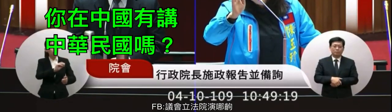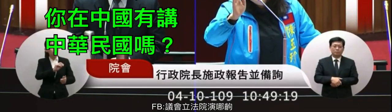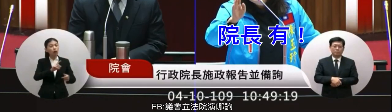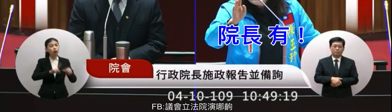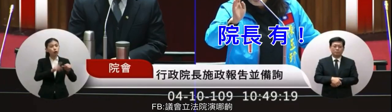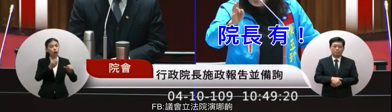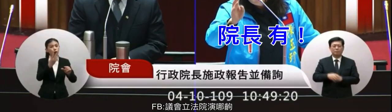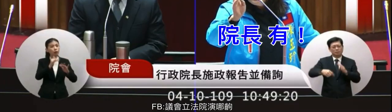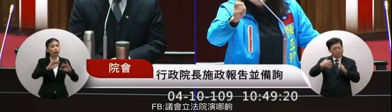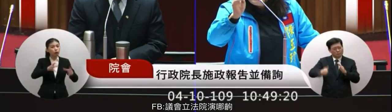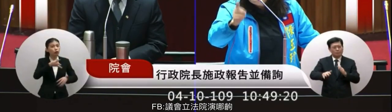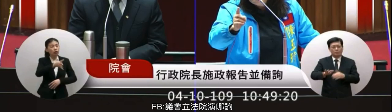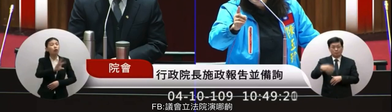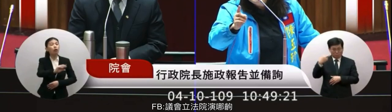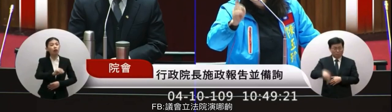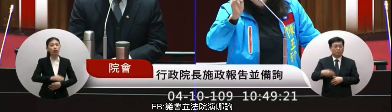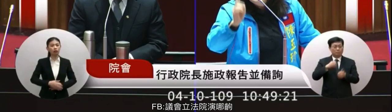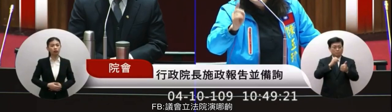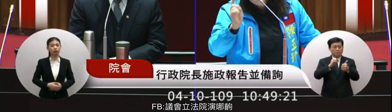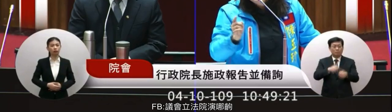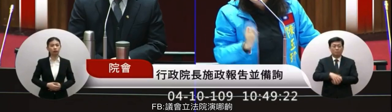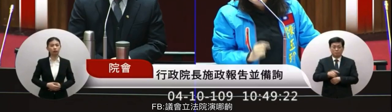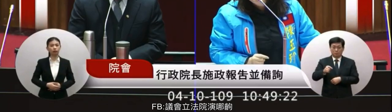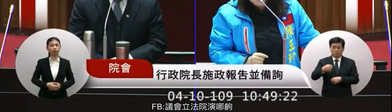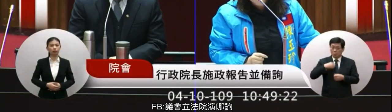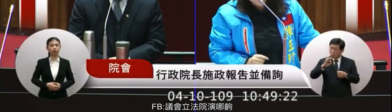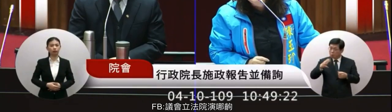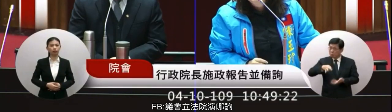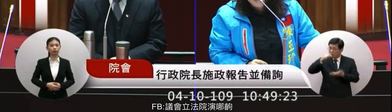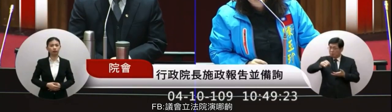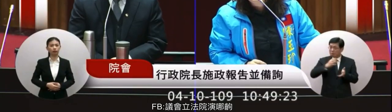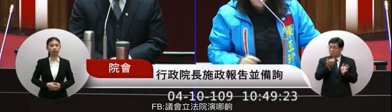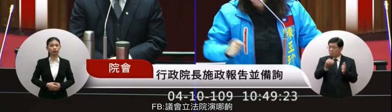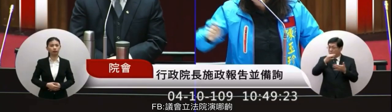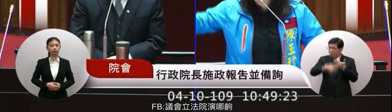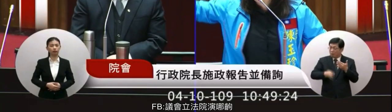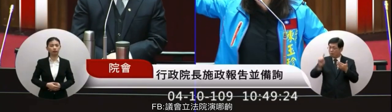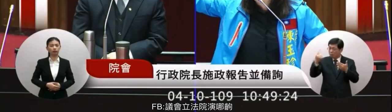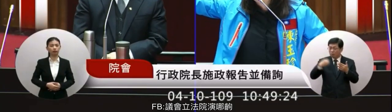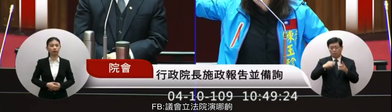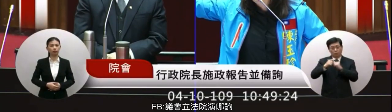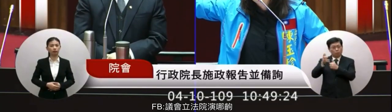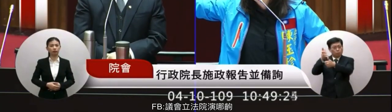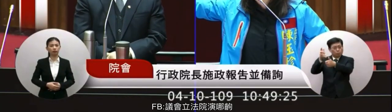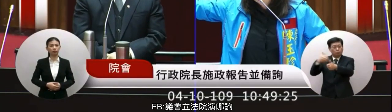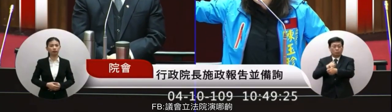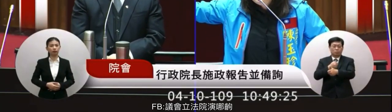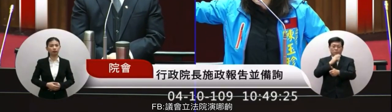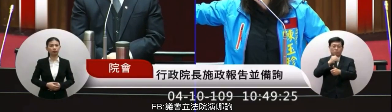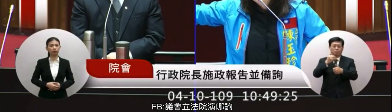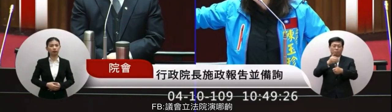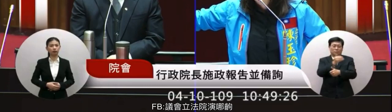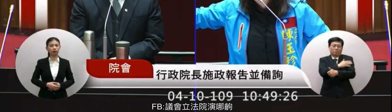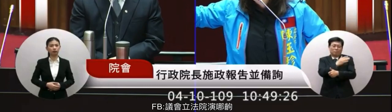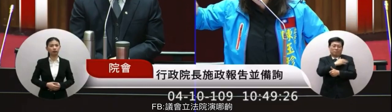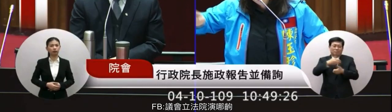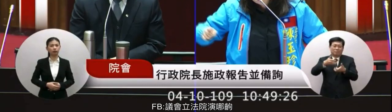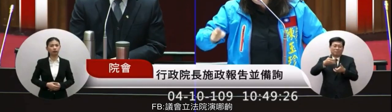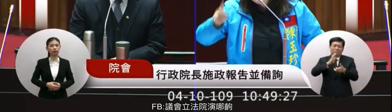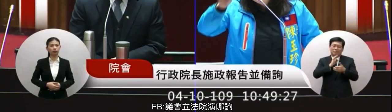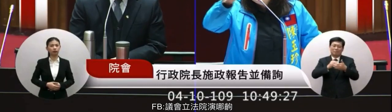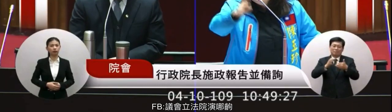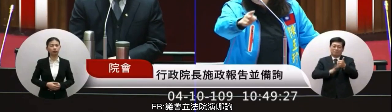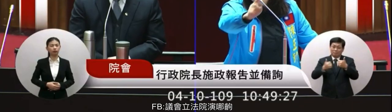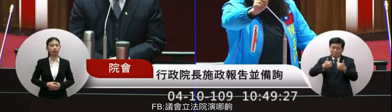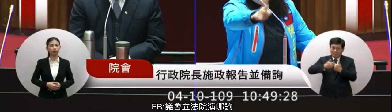民国吗？ 院长有，而且我要告诉你，那一天我会讲这句话的前因后果，你去回去问陈明通。那一天是陆